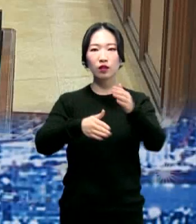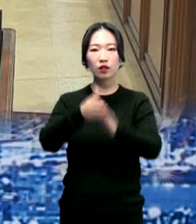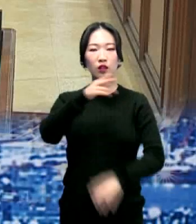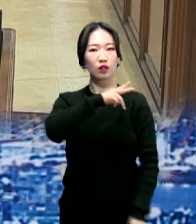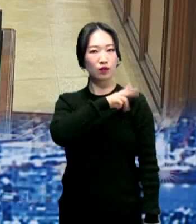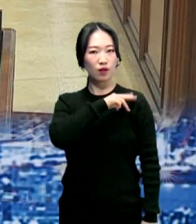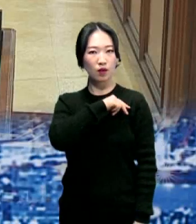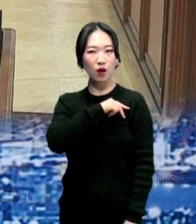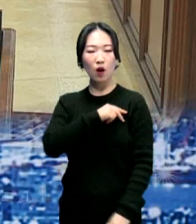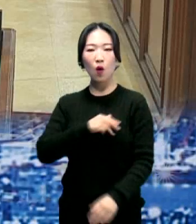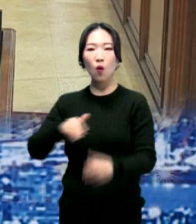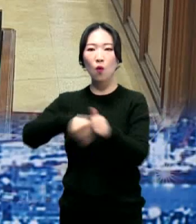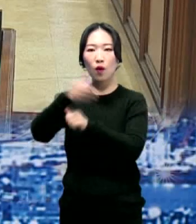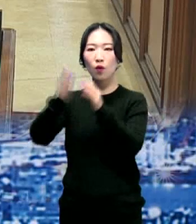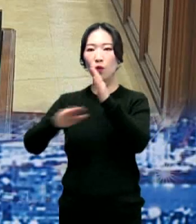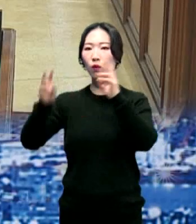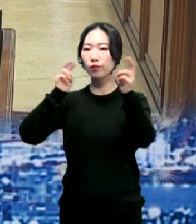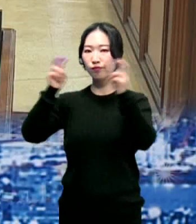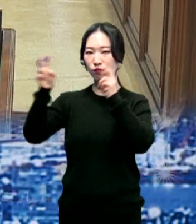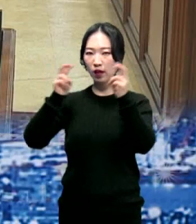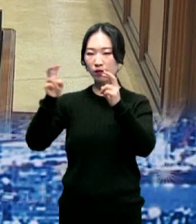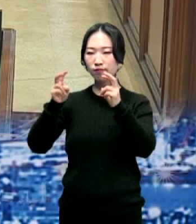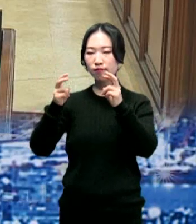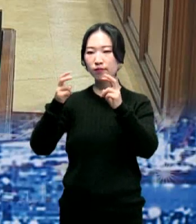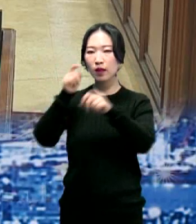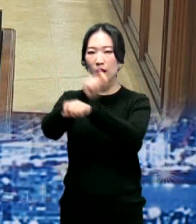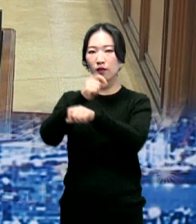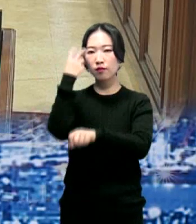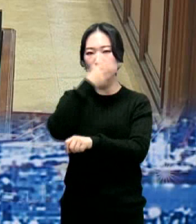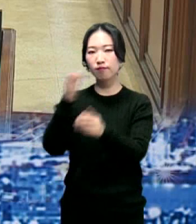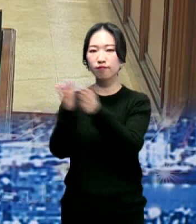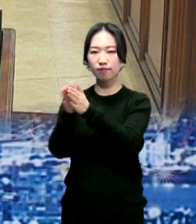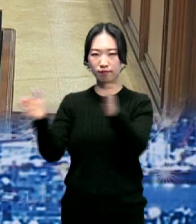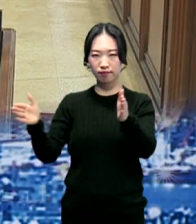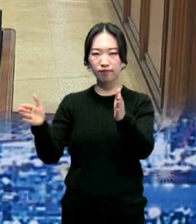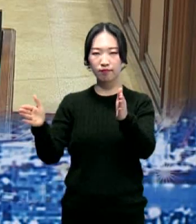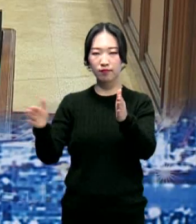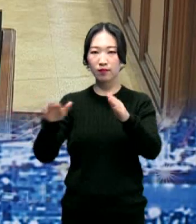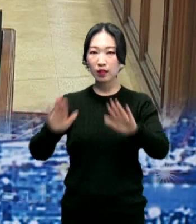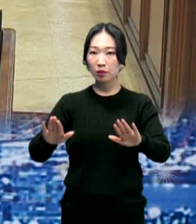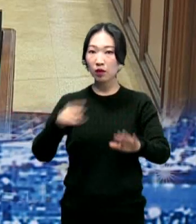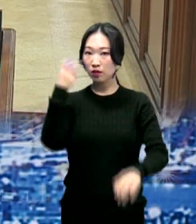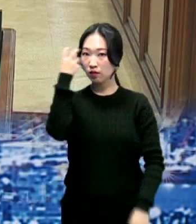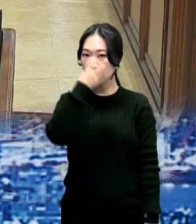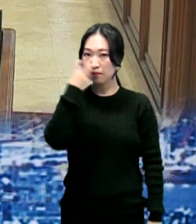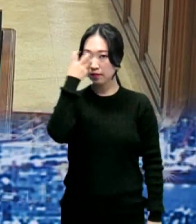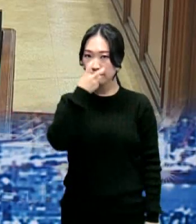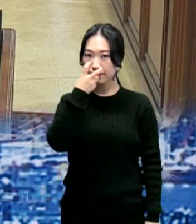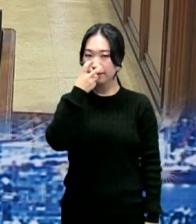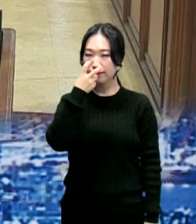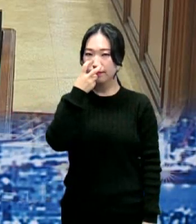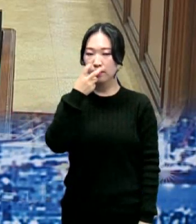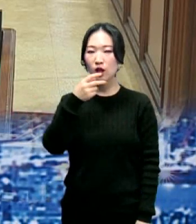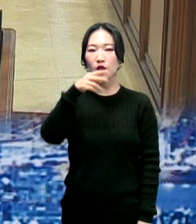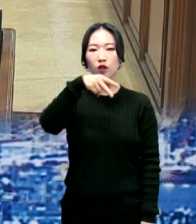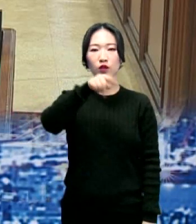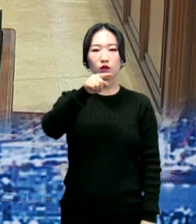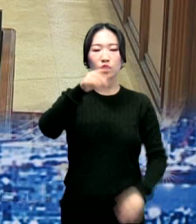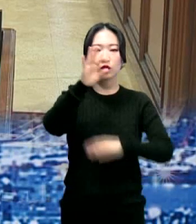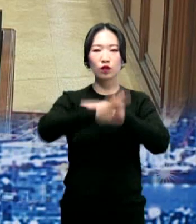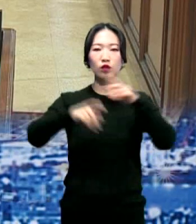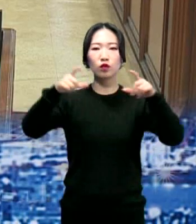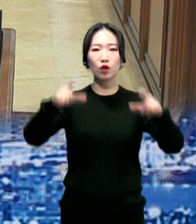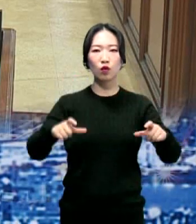인천시의회가 인천환경공단을 상대로 행정사무감사를 진행했습니다. 이번 행정사무감사에서는 서구